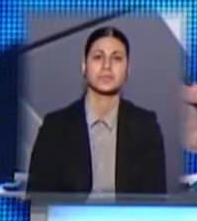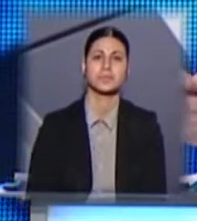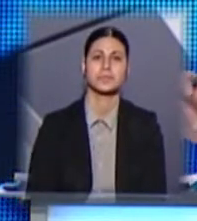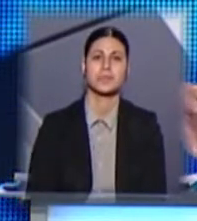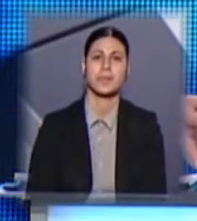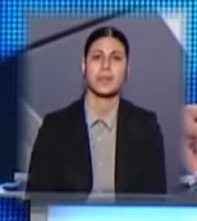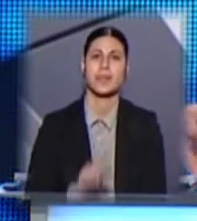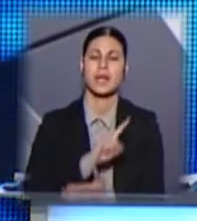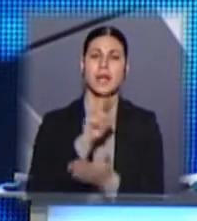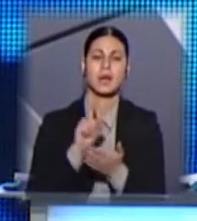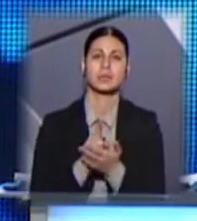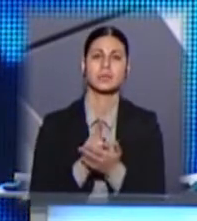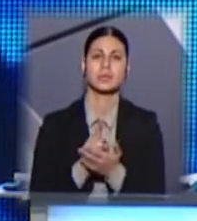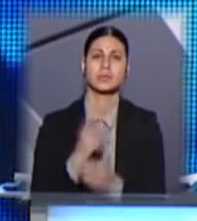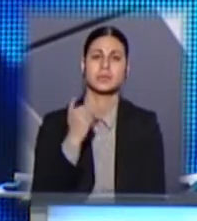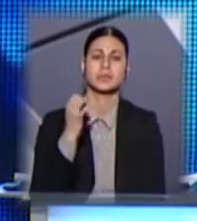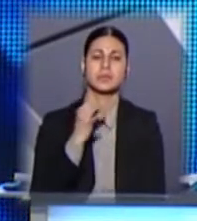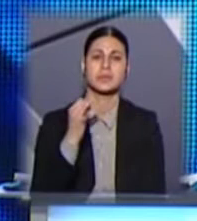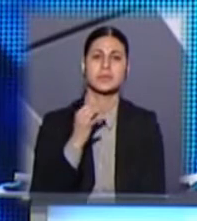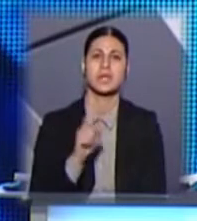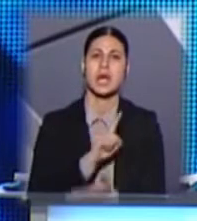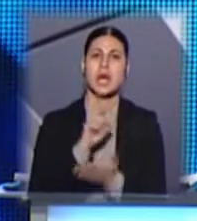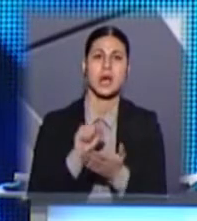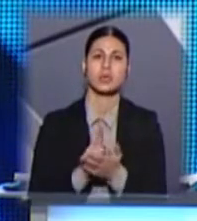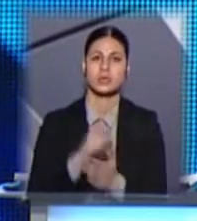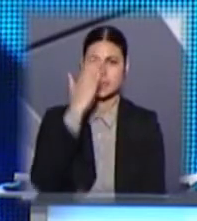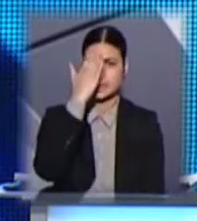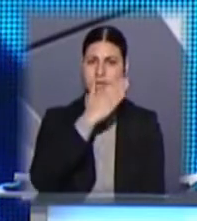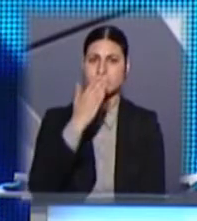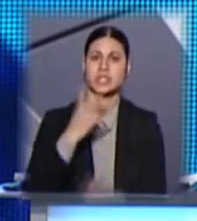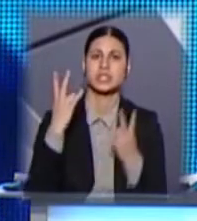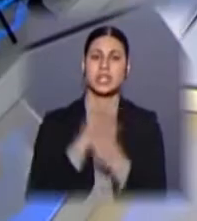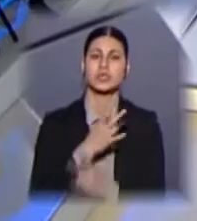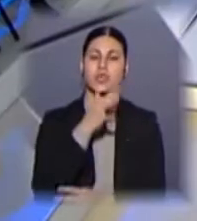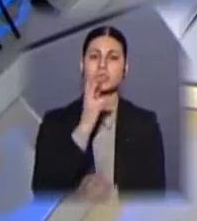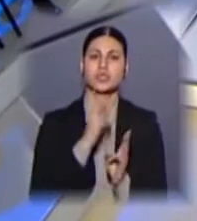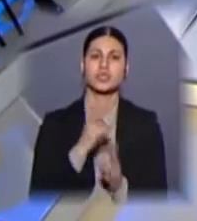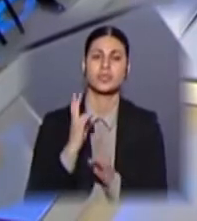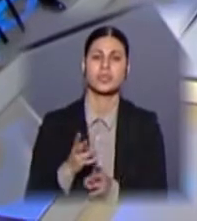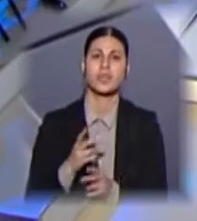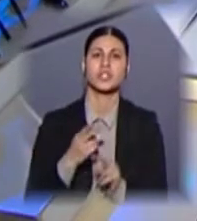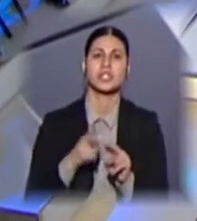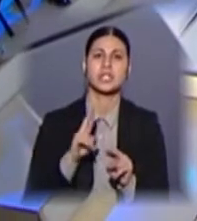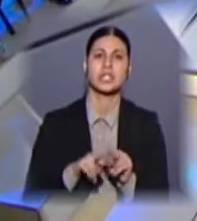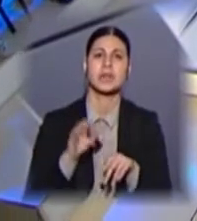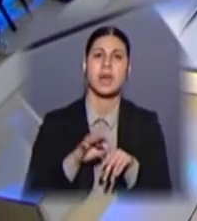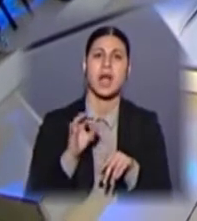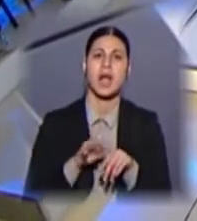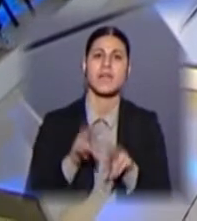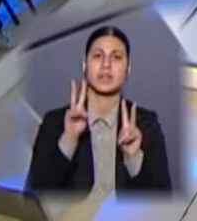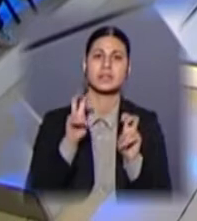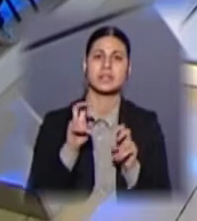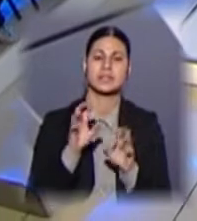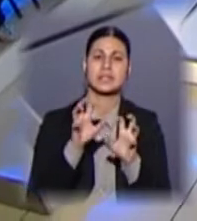აუცილებელი საზოგადოებრივი აუცილებელი აი ეს მაინტერესებს. აუცილებელი საზოგადოებრივი საჭიროების შემთხვევაში იმ ავადსახსენებელი წესის